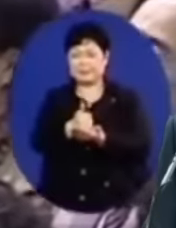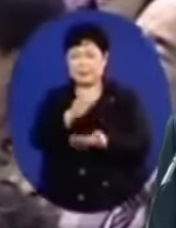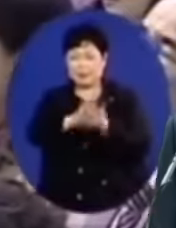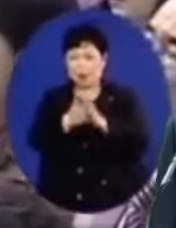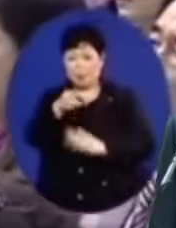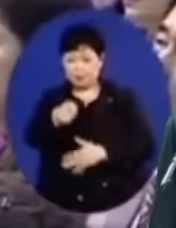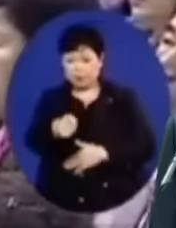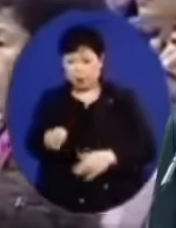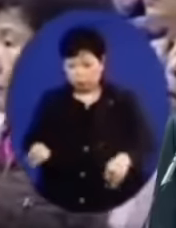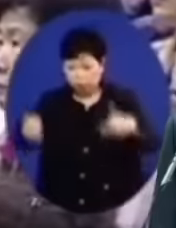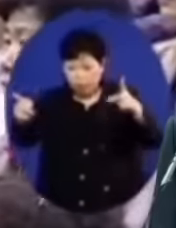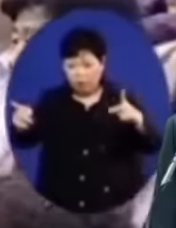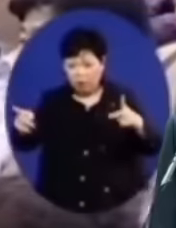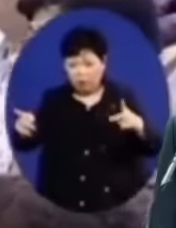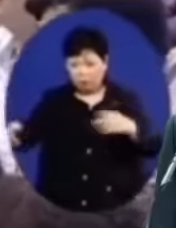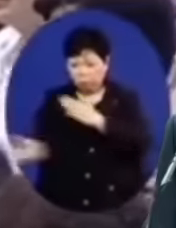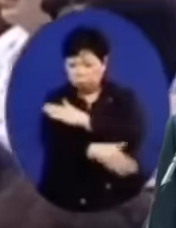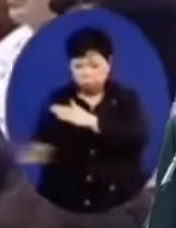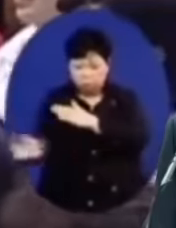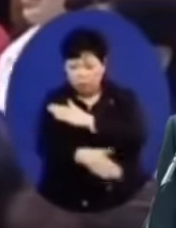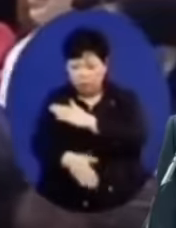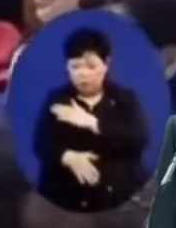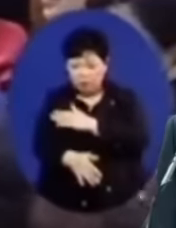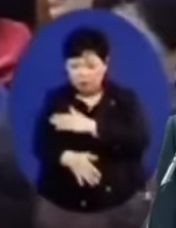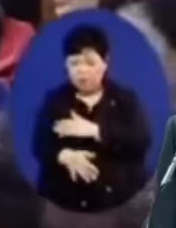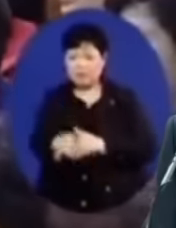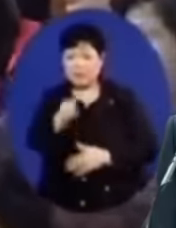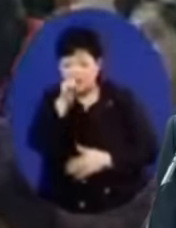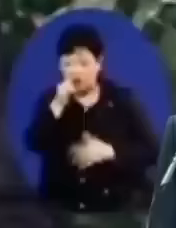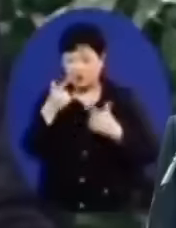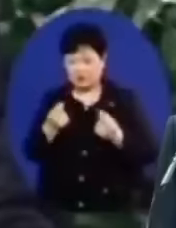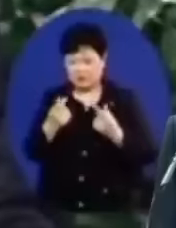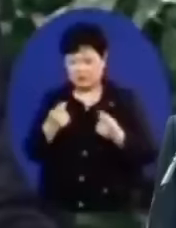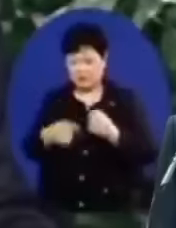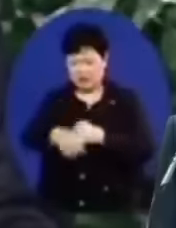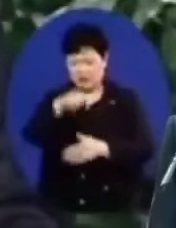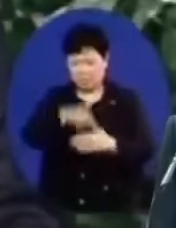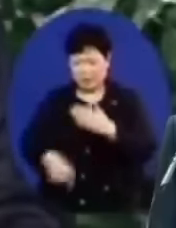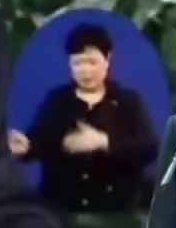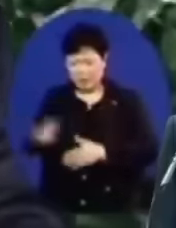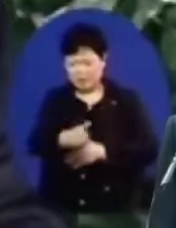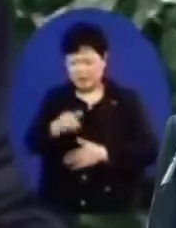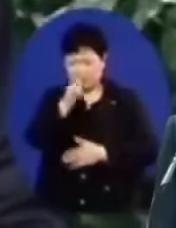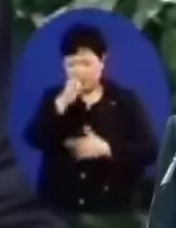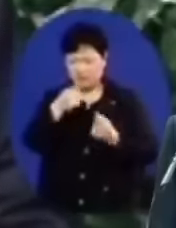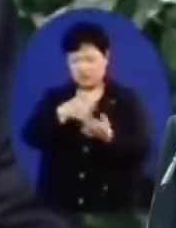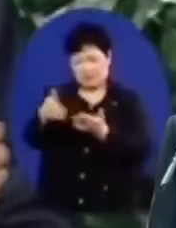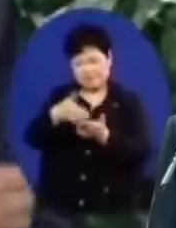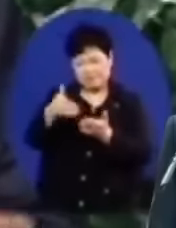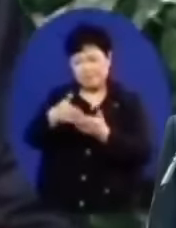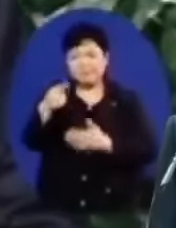없는 것을 어떻게 있는 것으로 부릅니까? 마음에 없는 것을 있는 것으로 그림을 그리는 거죠.